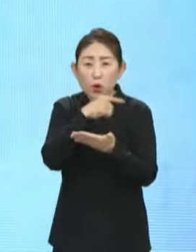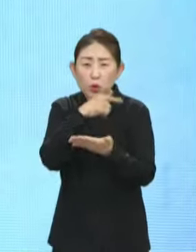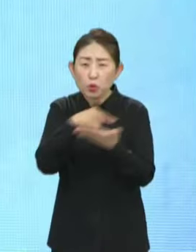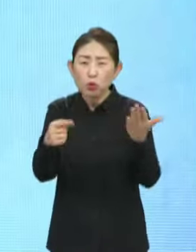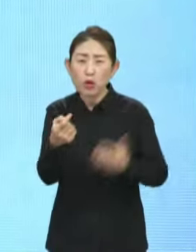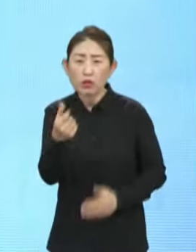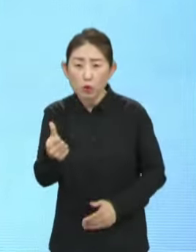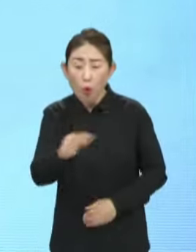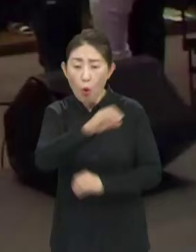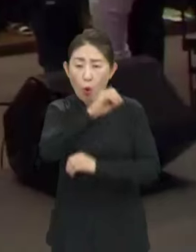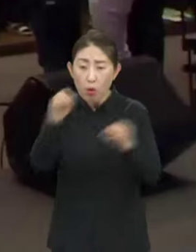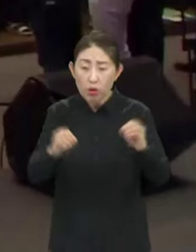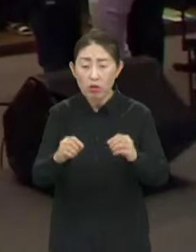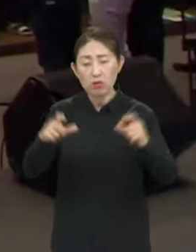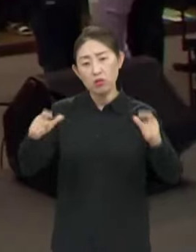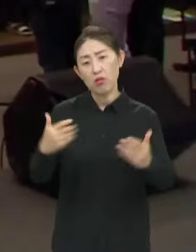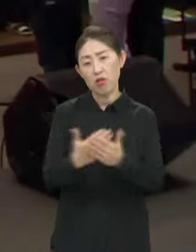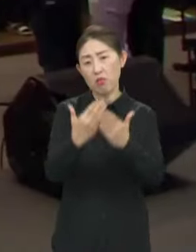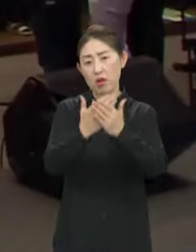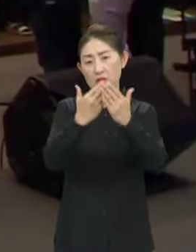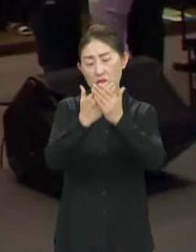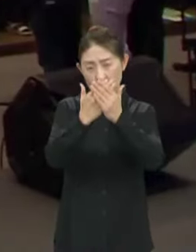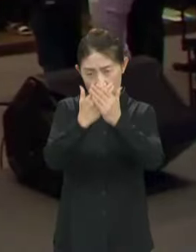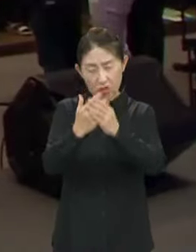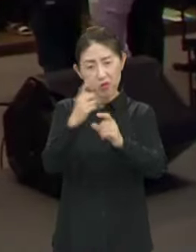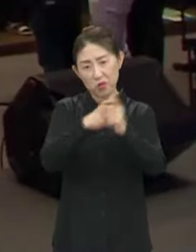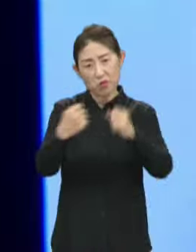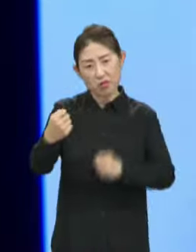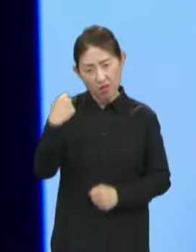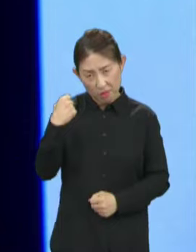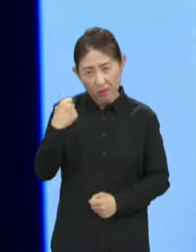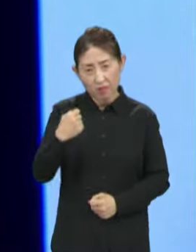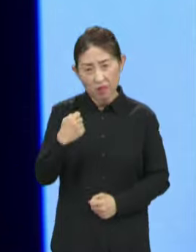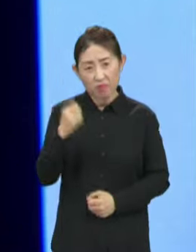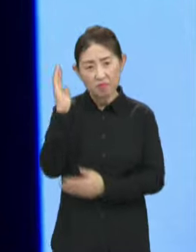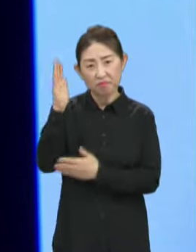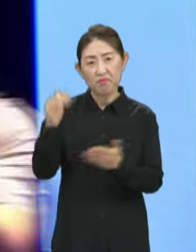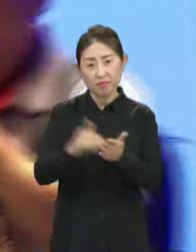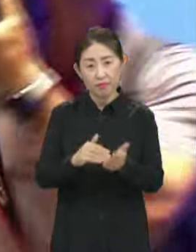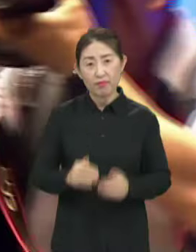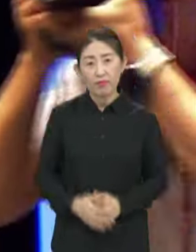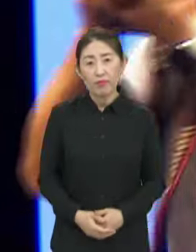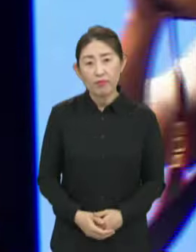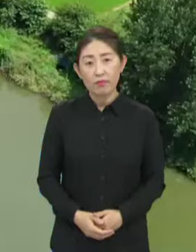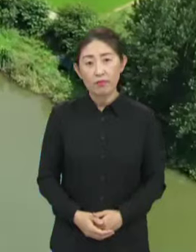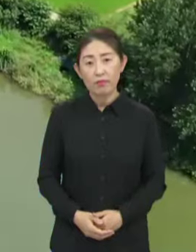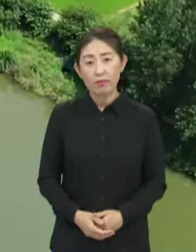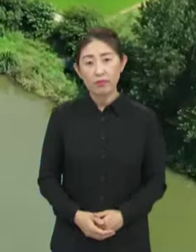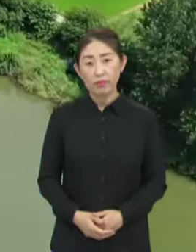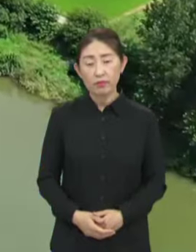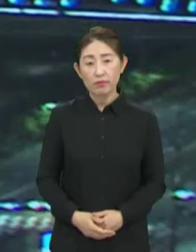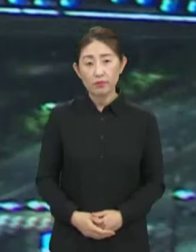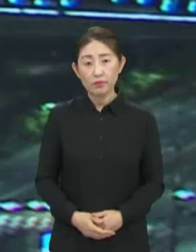필요한 사업이라며 우려하는 부정적인 영향은 미미할 것이라고 밝혔습니다.